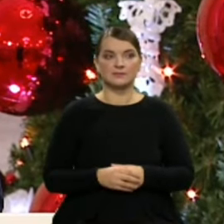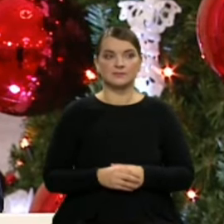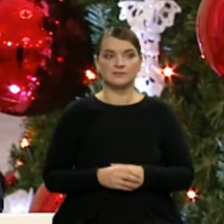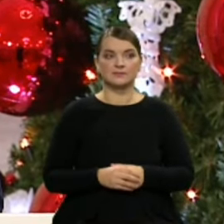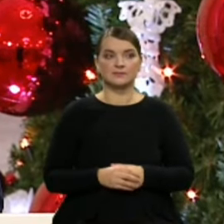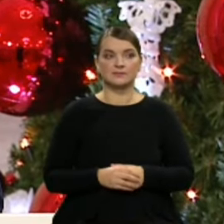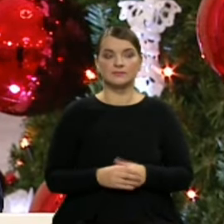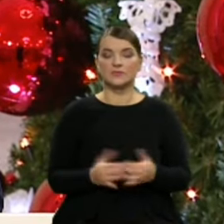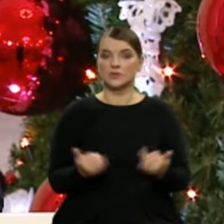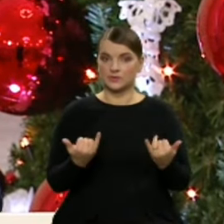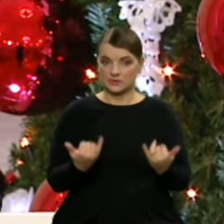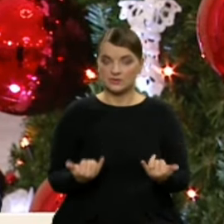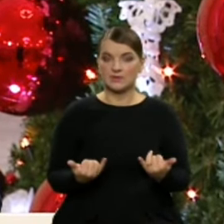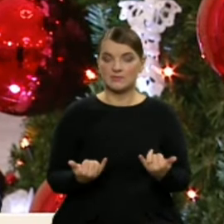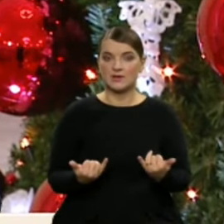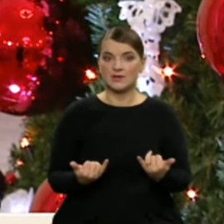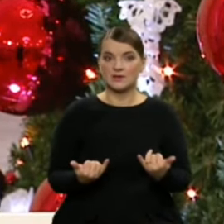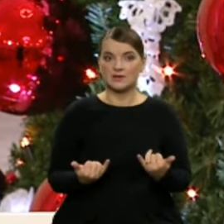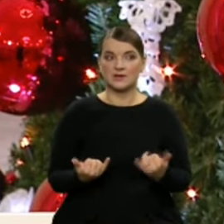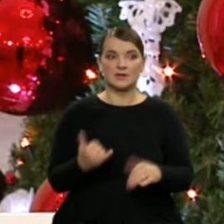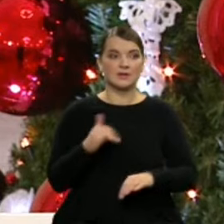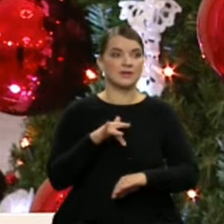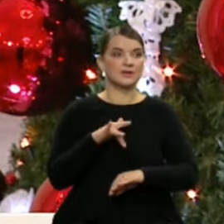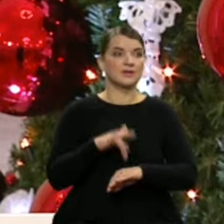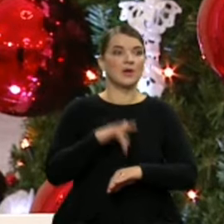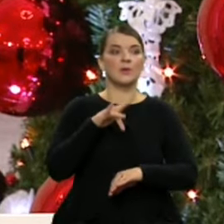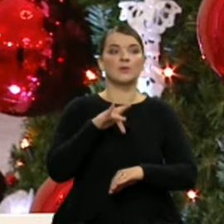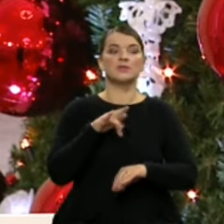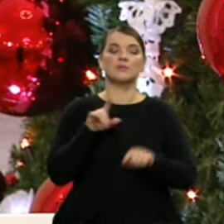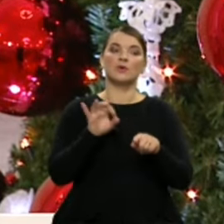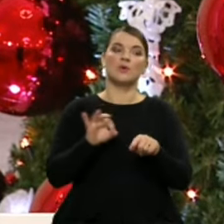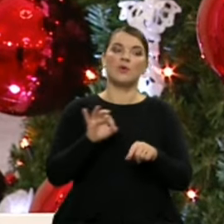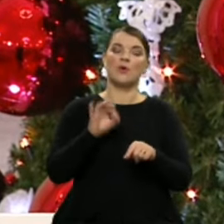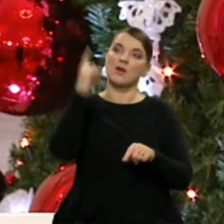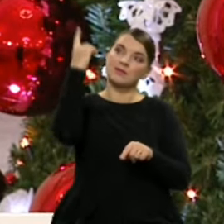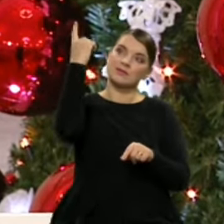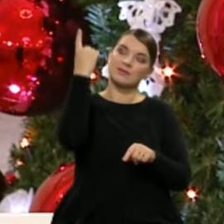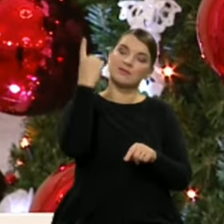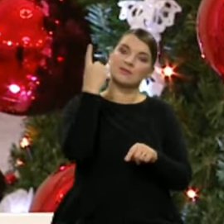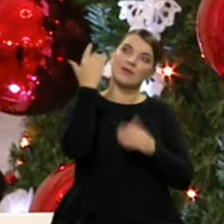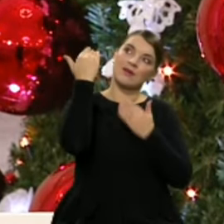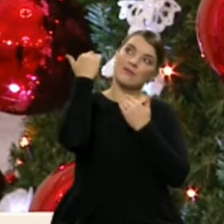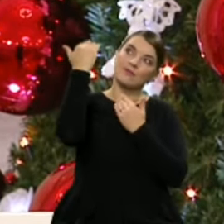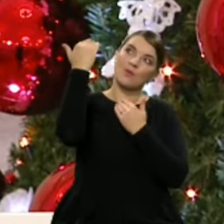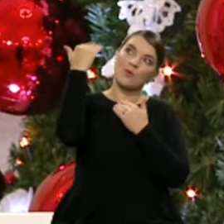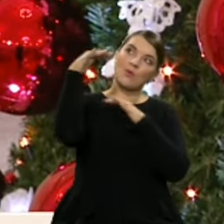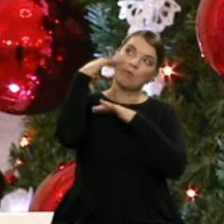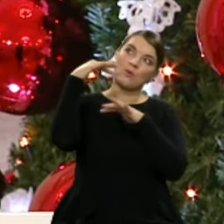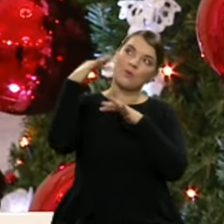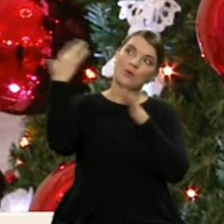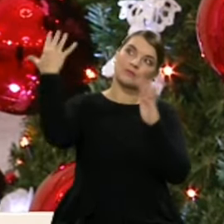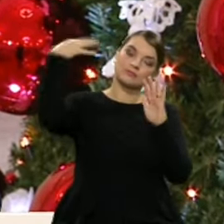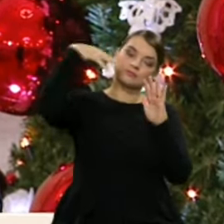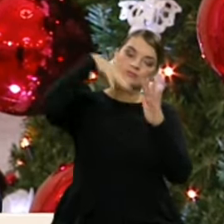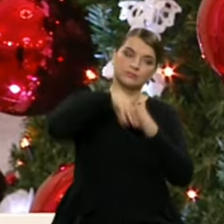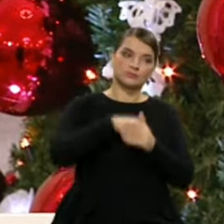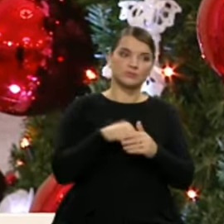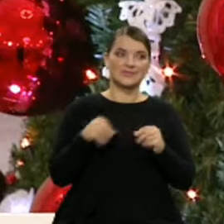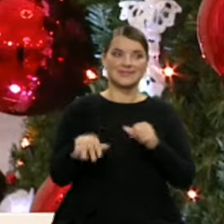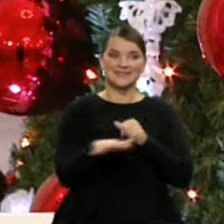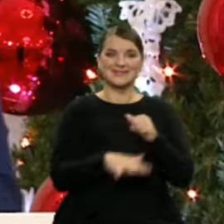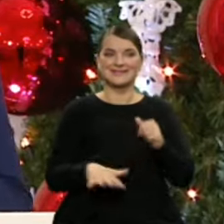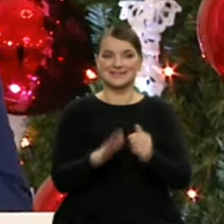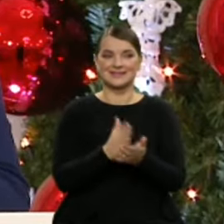kurioje jau dabar patiriam, kad dangaus karalystė yra tarp mūsų. Ir ačiū